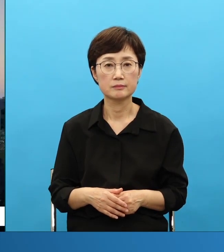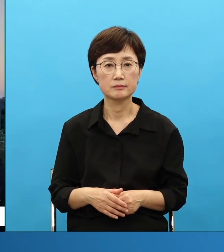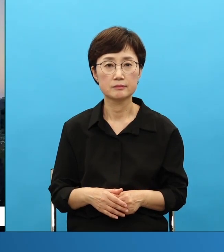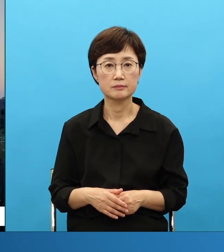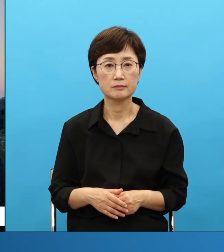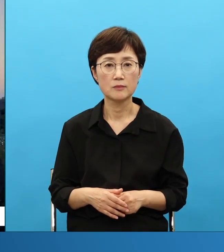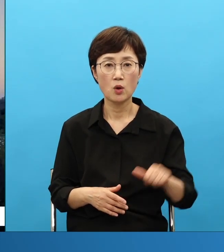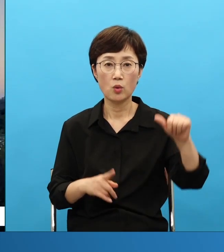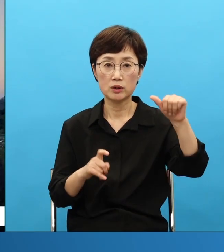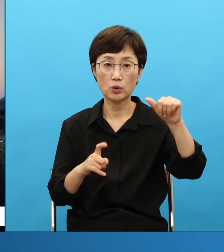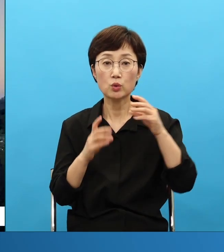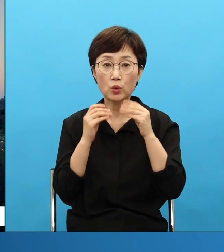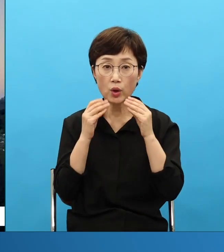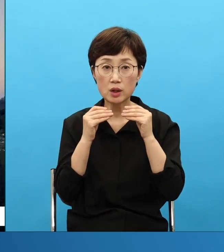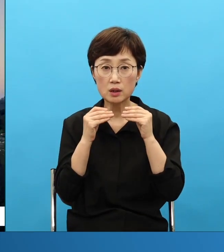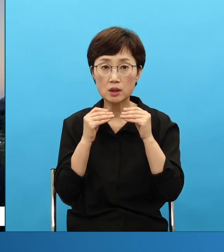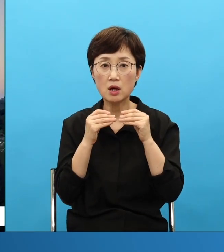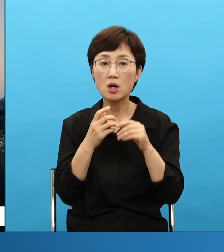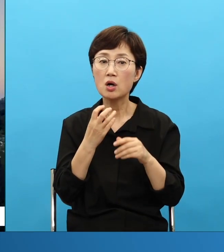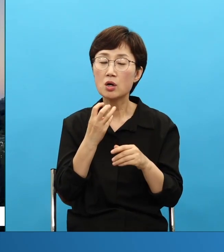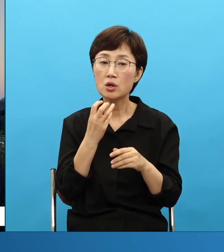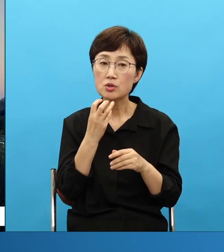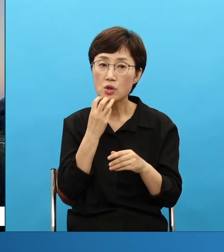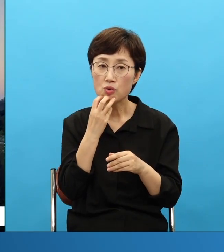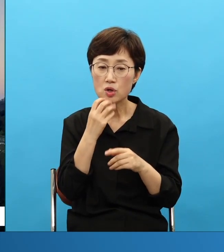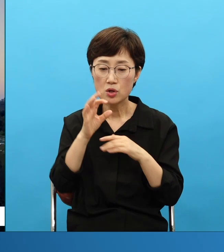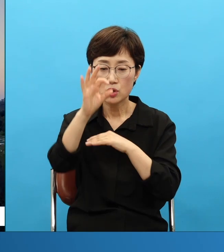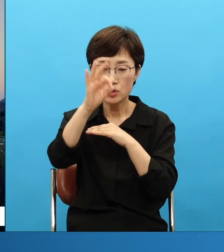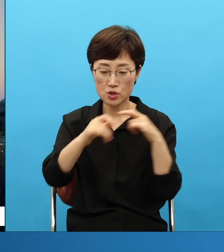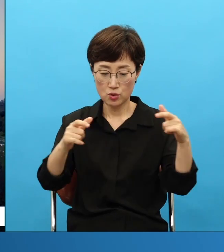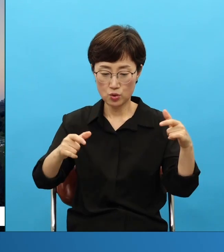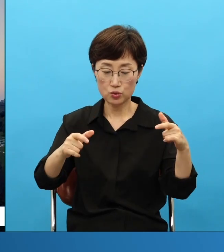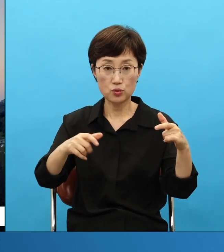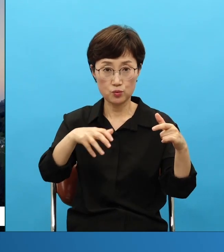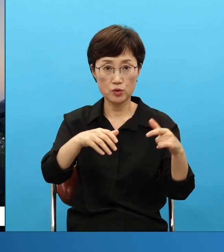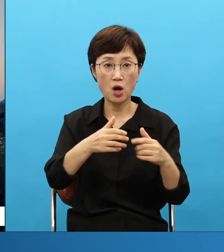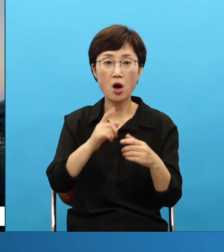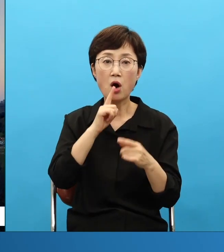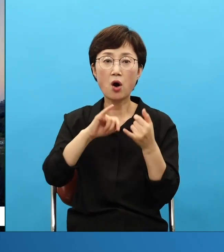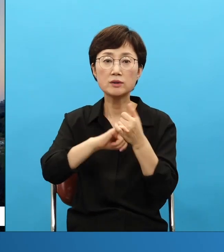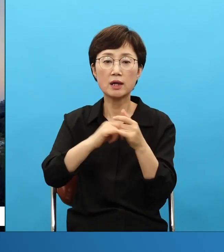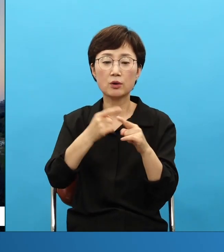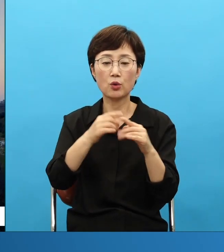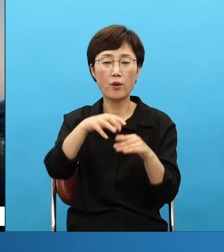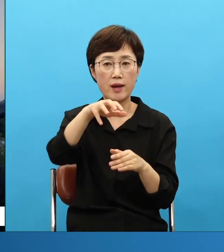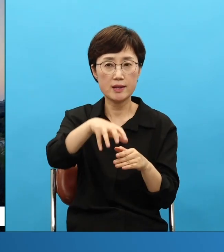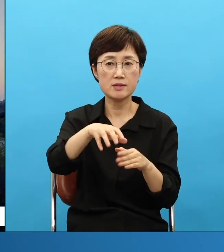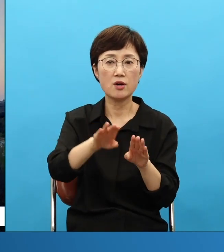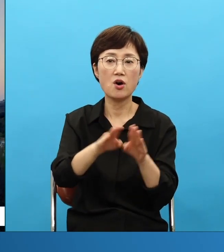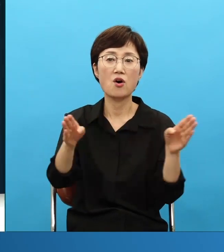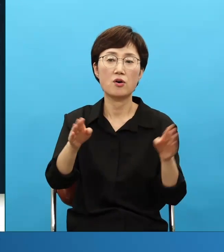5월 11일 토요 핵심 예배는 서울 서부지회 중심으로 언약교회에서 열립니다.